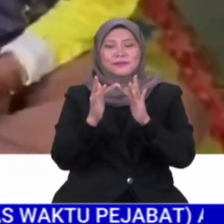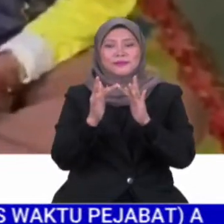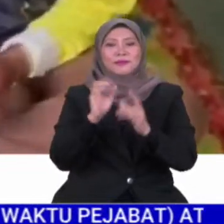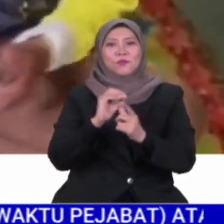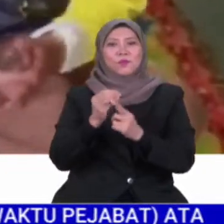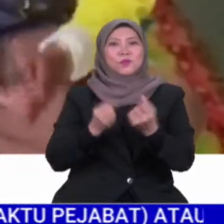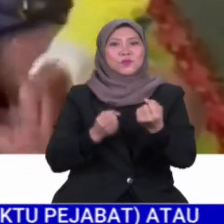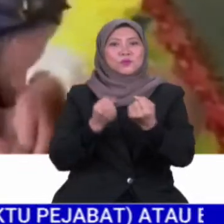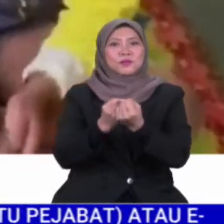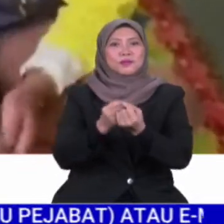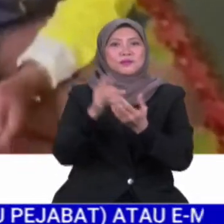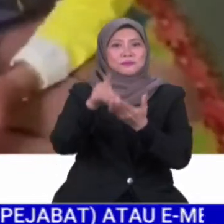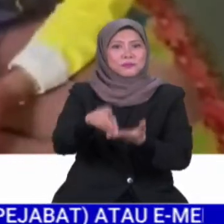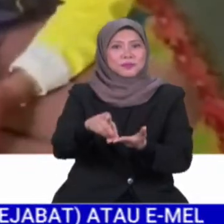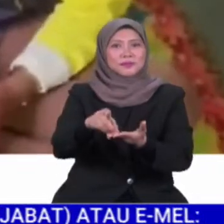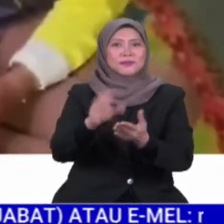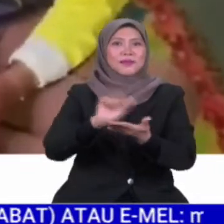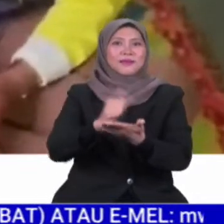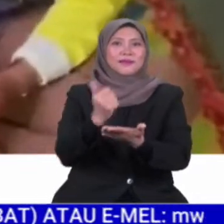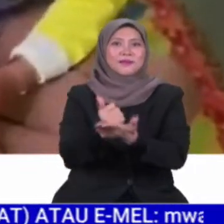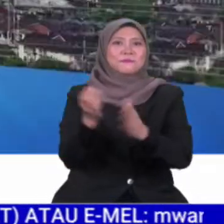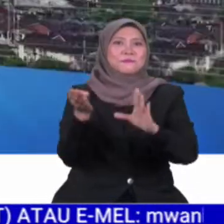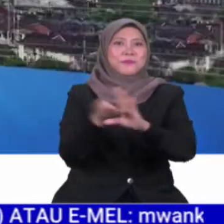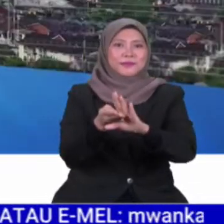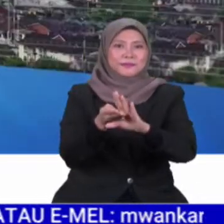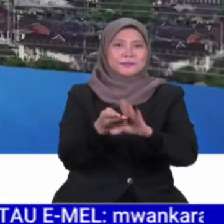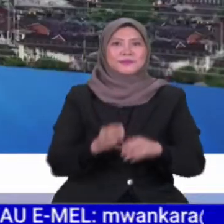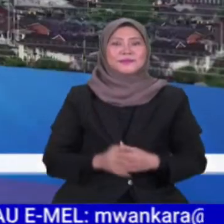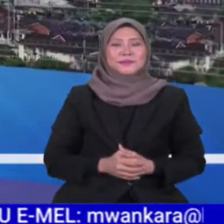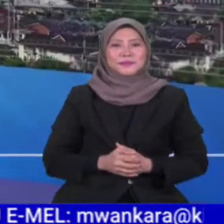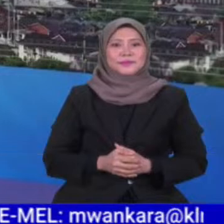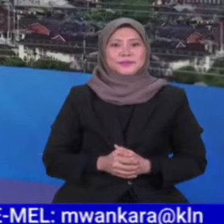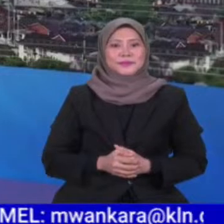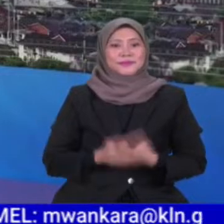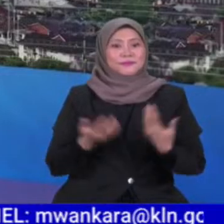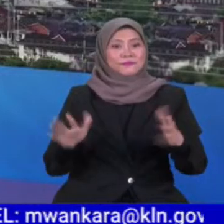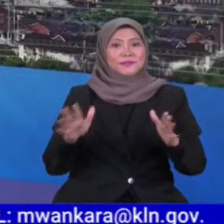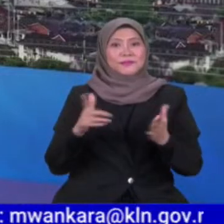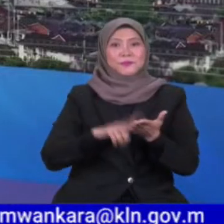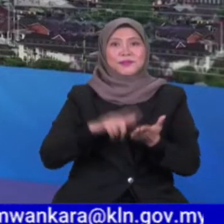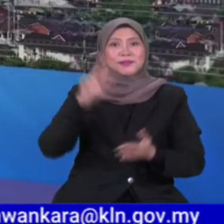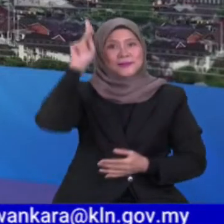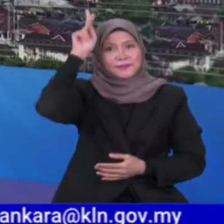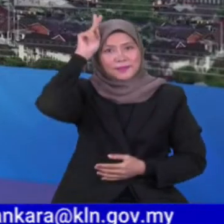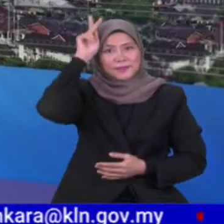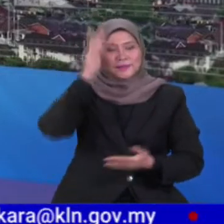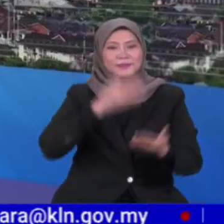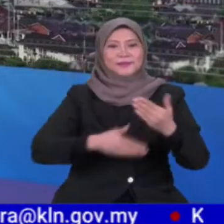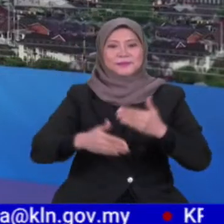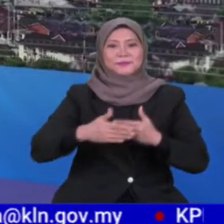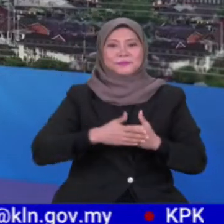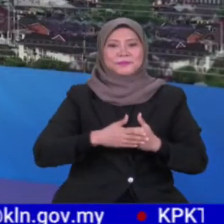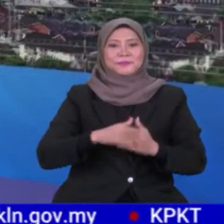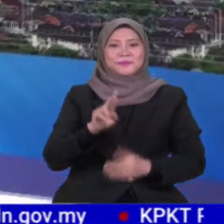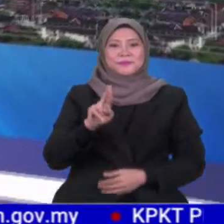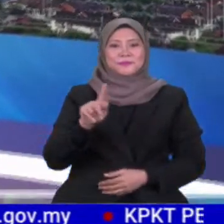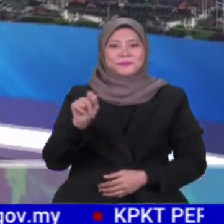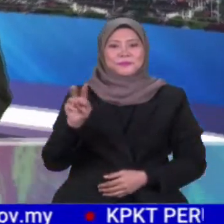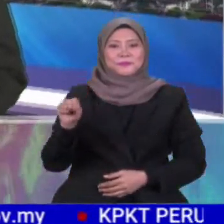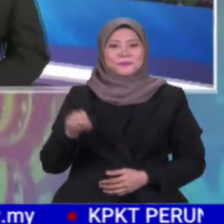menyalurkan sumbangan menerusi akaun banknya. Sekian paparan berita dari Kelantan, kembali ke Angkasa Puri.